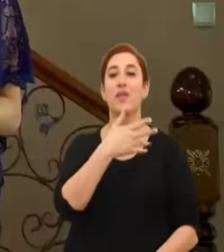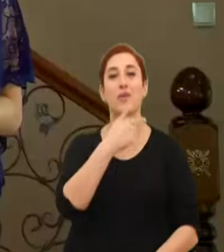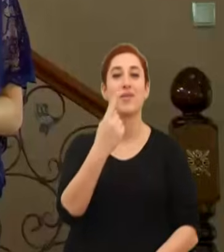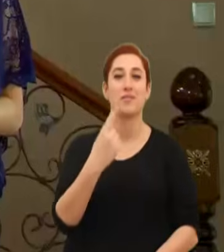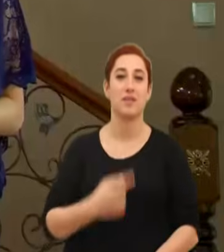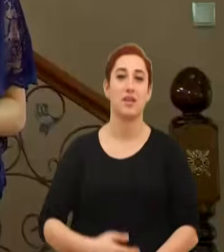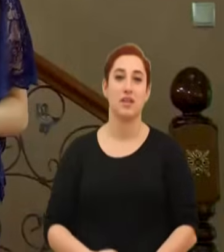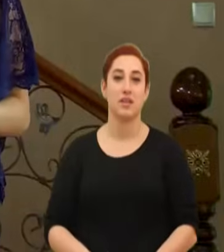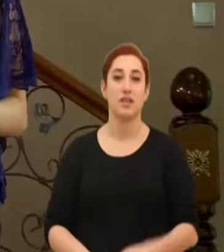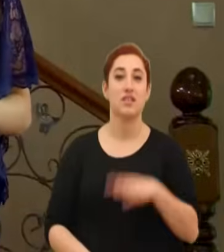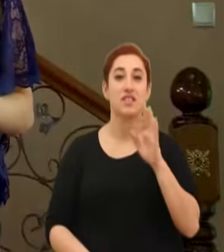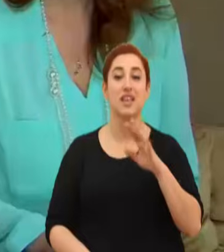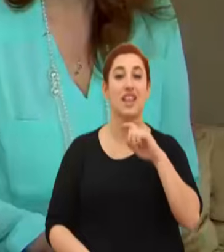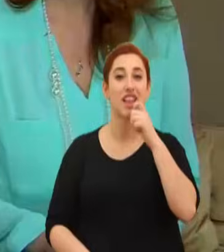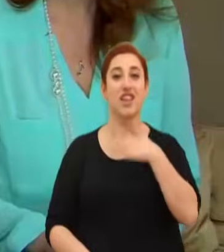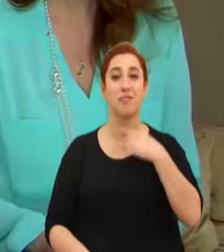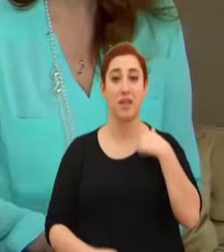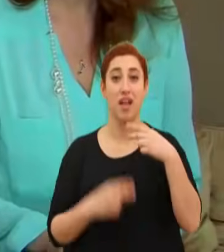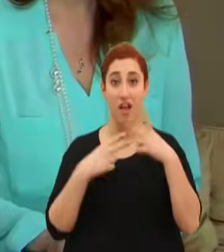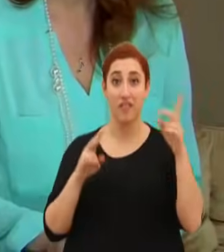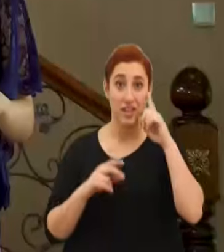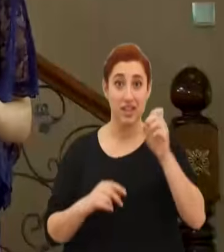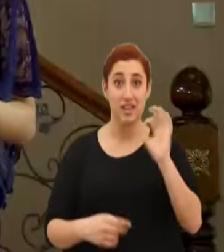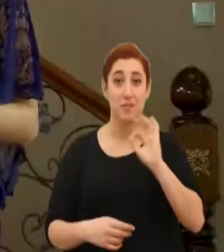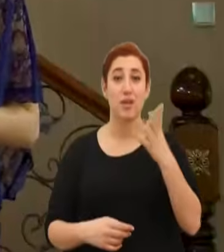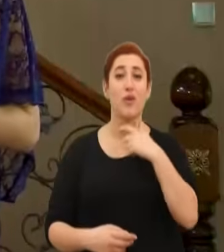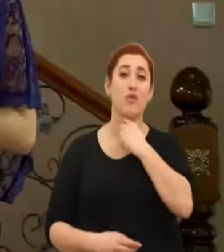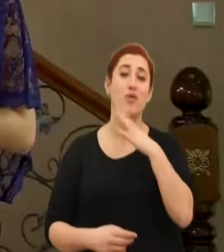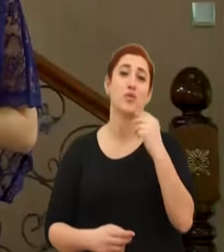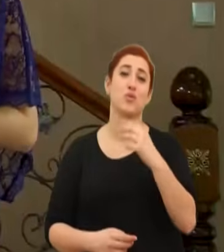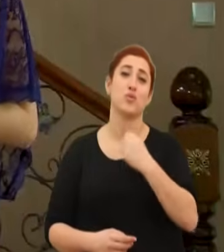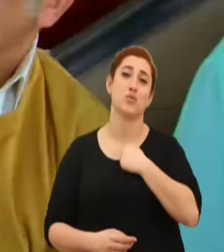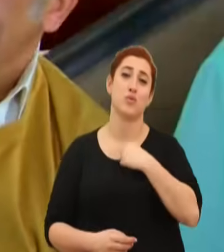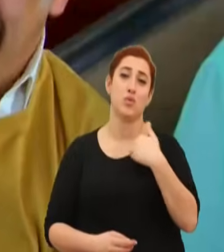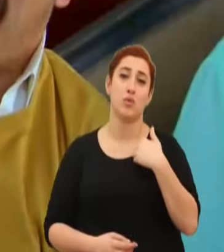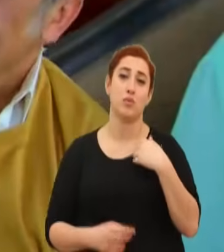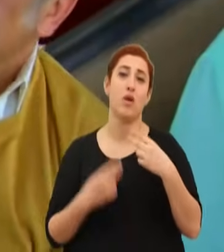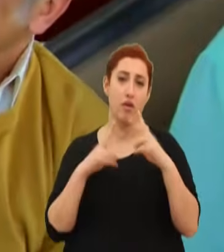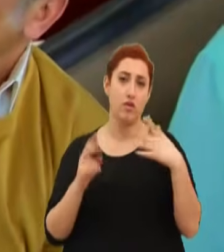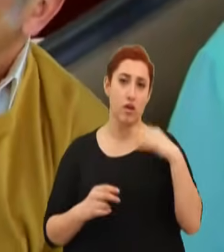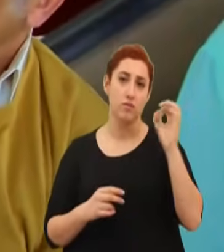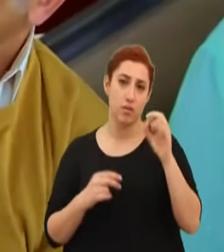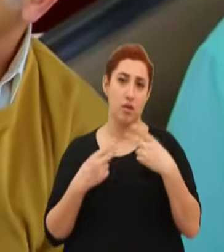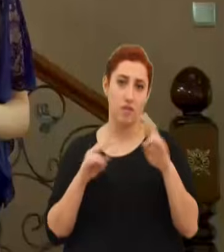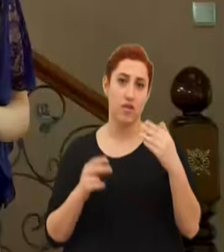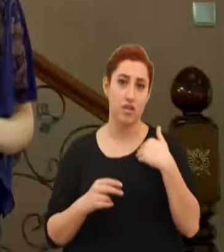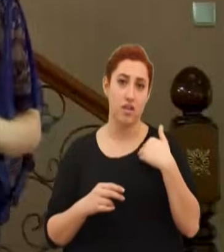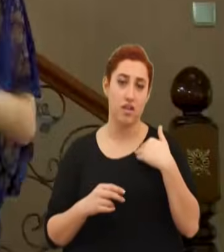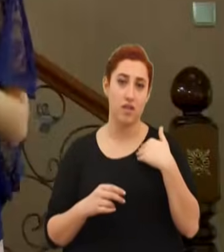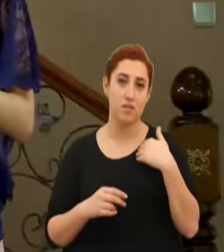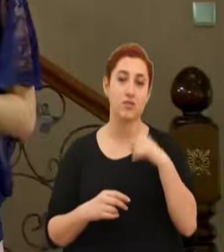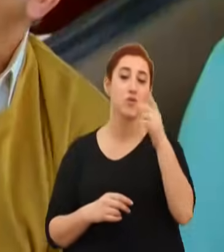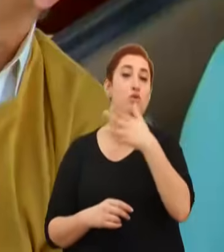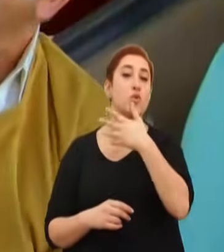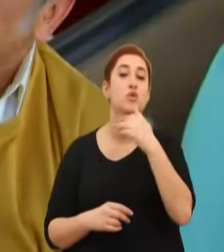gül da. Şey dayıcım, beni affettin değil mi? Ya ne olur, çok üzülüyorum. Affederim tabii ya, affederim. Ulan